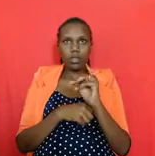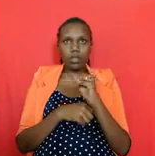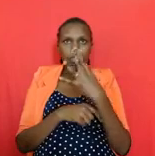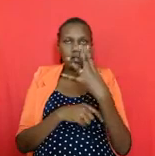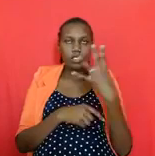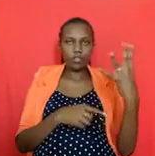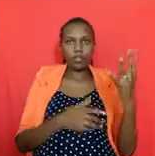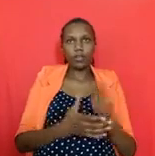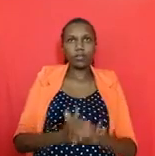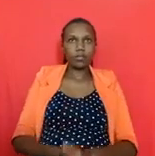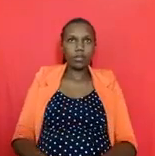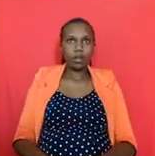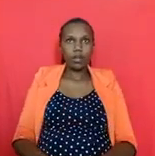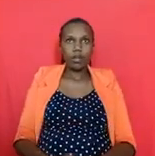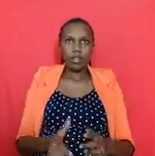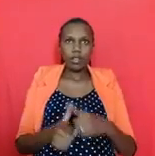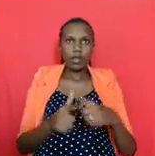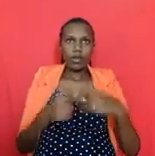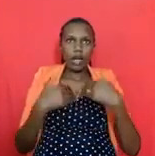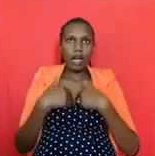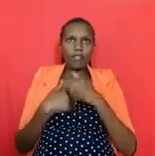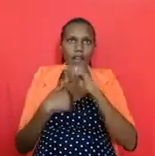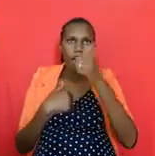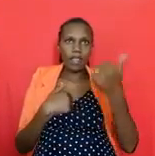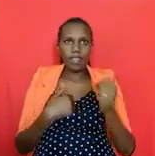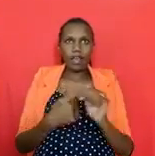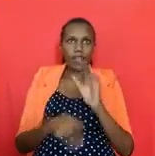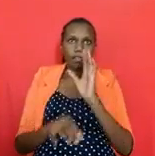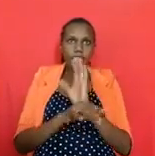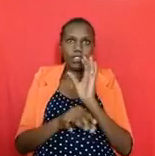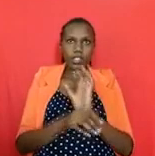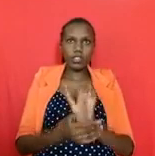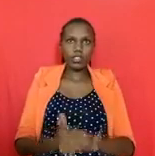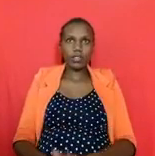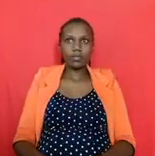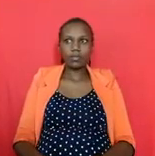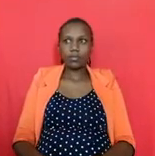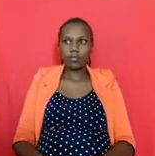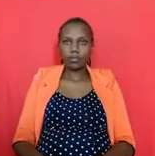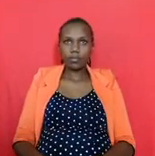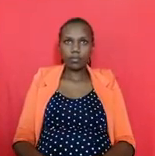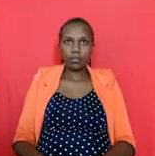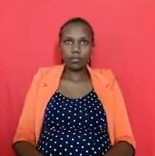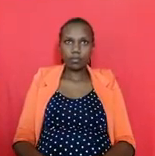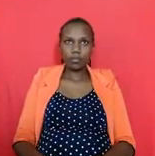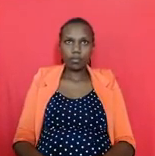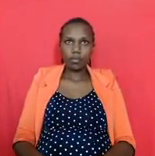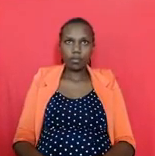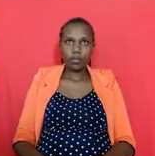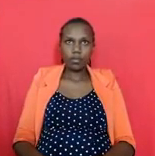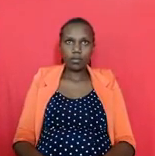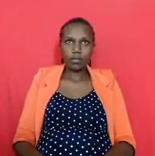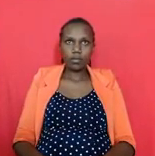2,044 gĩkũyũ nĩ gĩthiaga gĩgathira ndanagwĩta ũguo rĩngĩ current assets ici